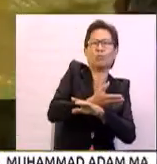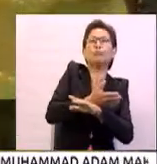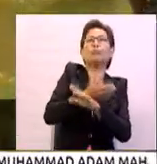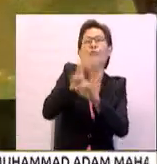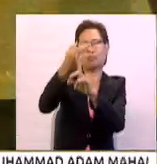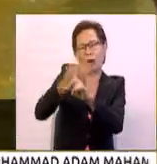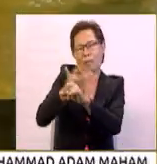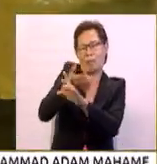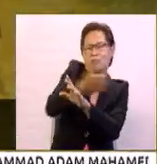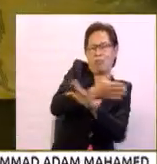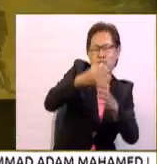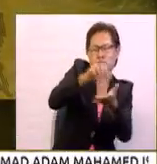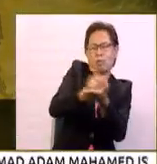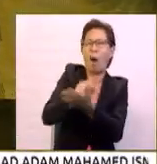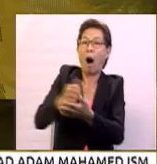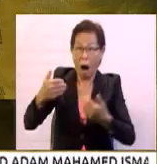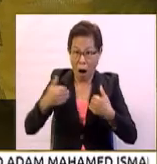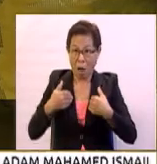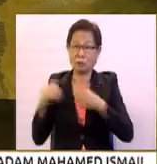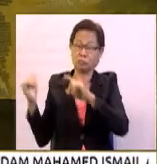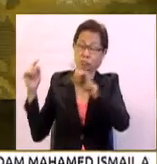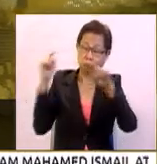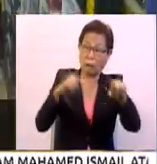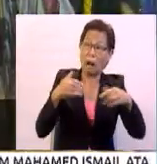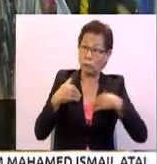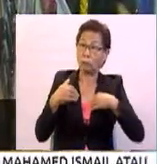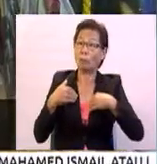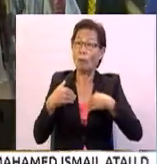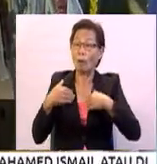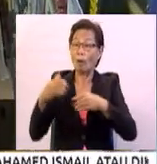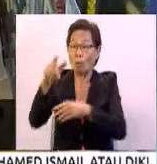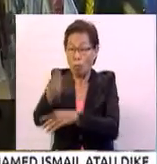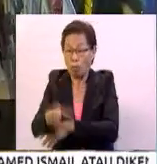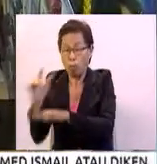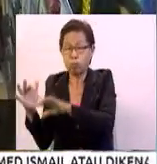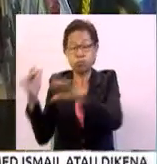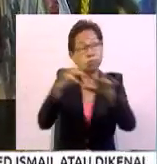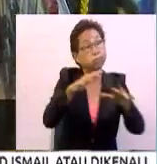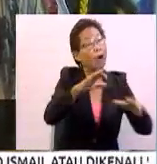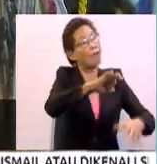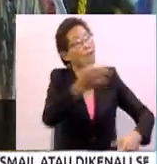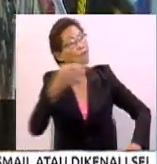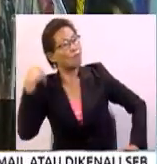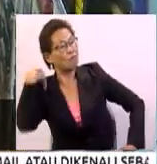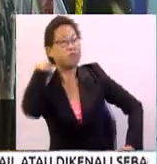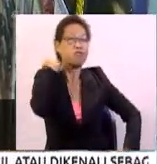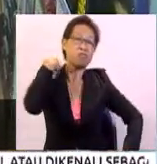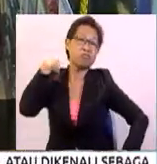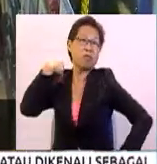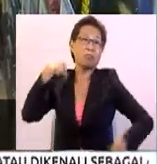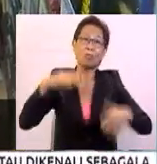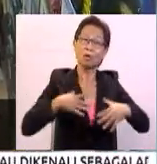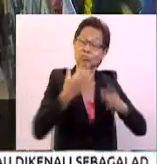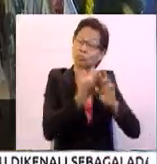dan tidak kurang juga yang berkunjung untuk melihat sendiri fesyen pakaian yang disediakan.